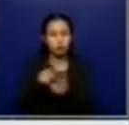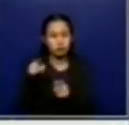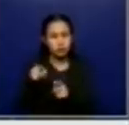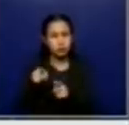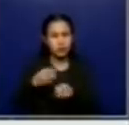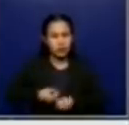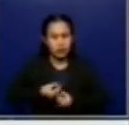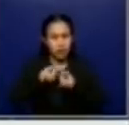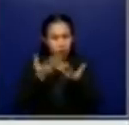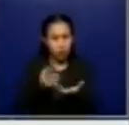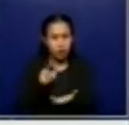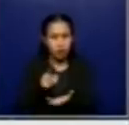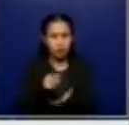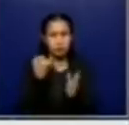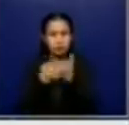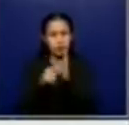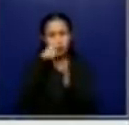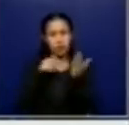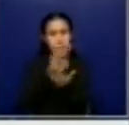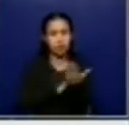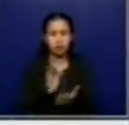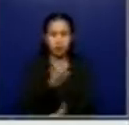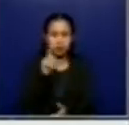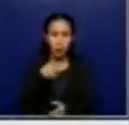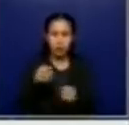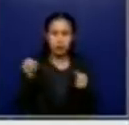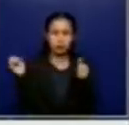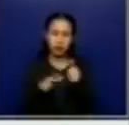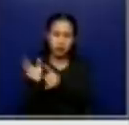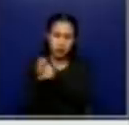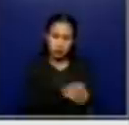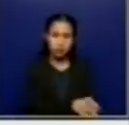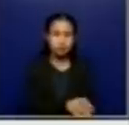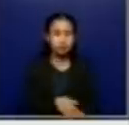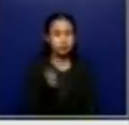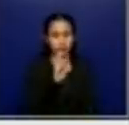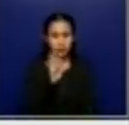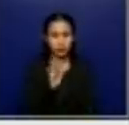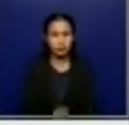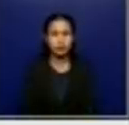แสดงออกอย่างนี้เนี่ยมันผิดต่อประเทศจะต้องถูกกำจัดถูกกวาดล้าง